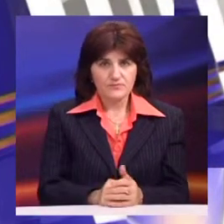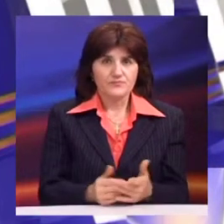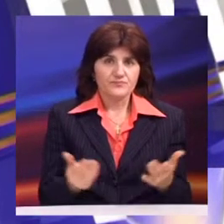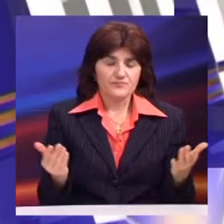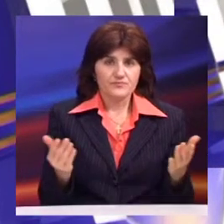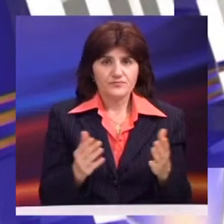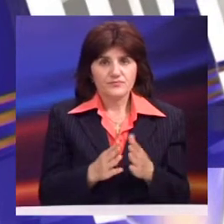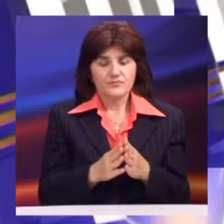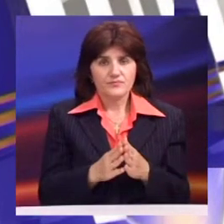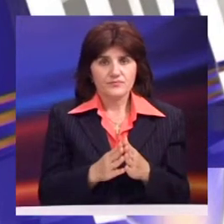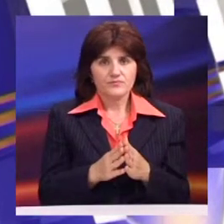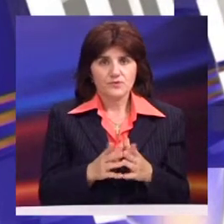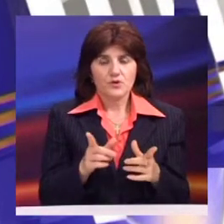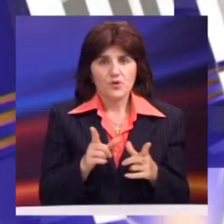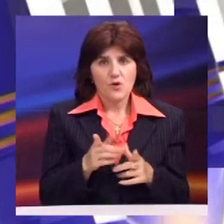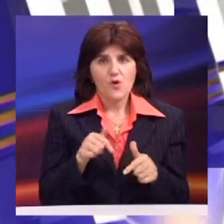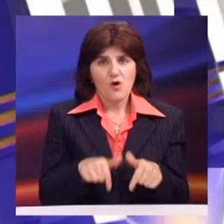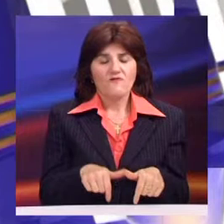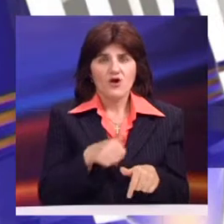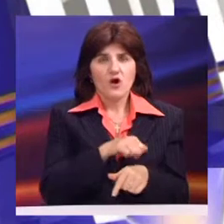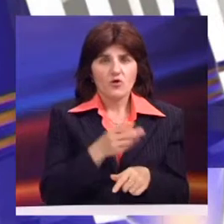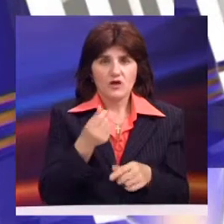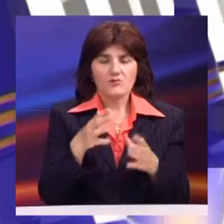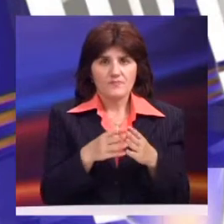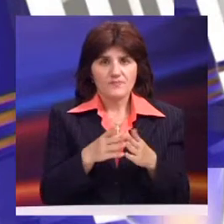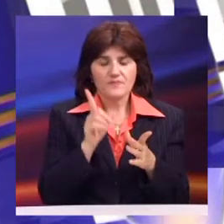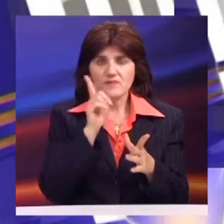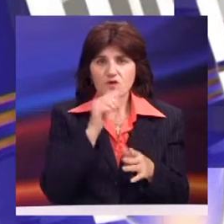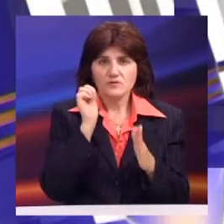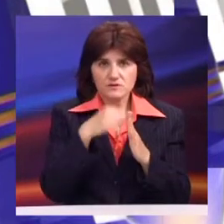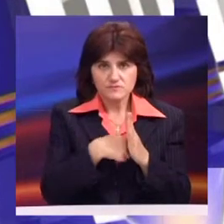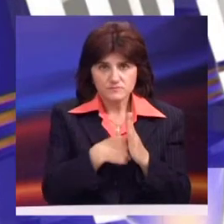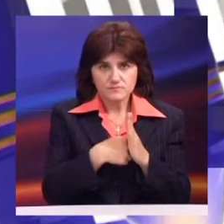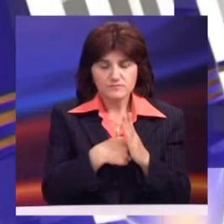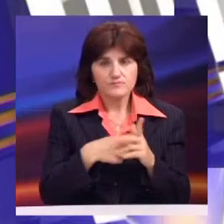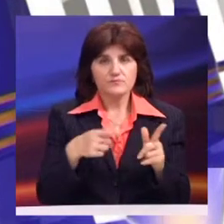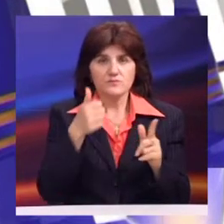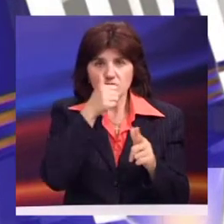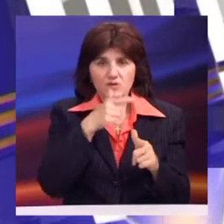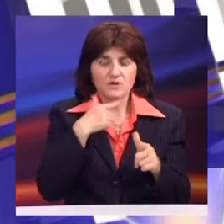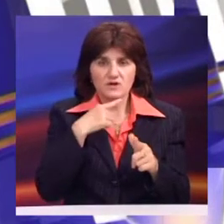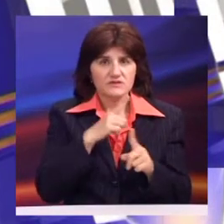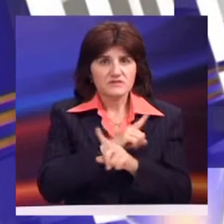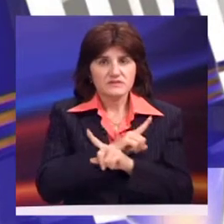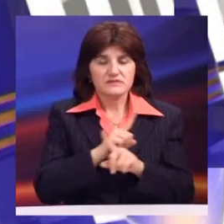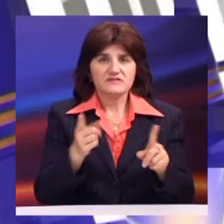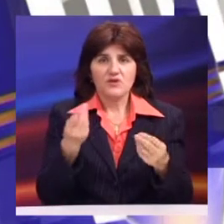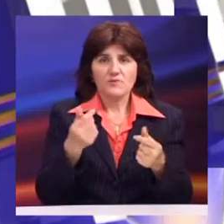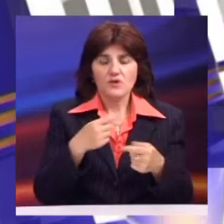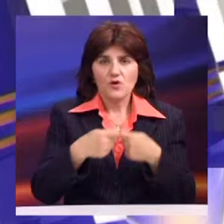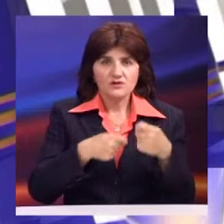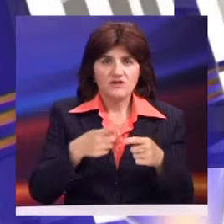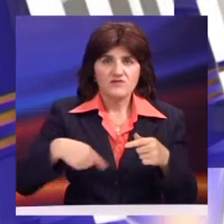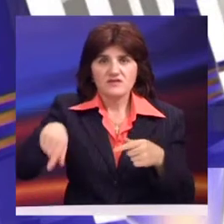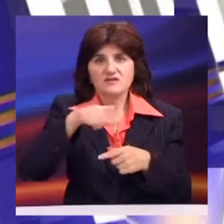će nego je to, znate kako, u budžet ove godine je izuzetno restriktivan i sukare sami tim su svi projekti dobili